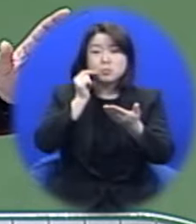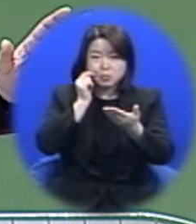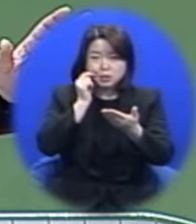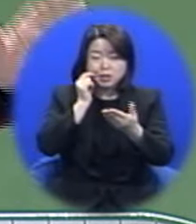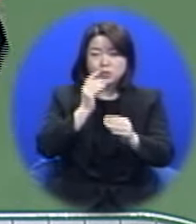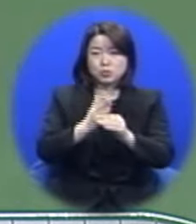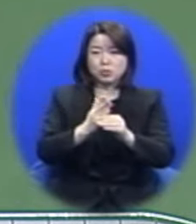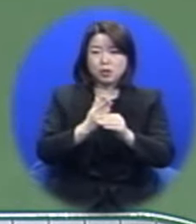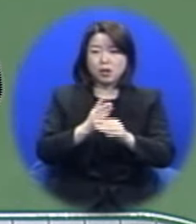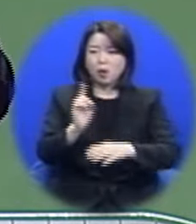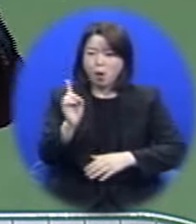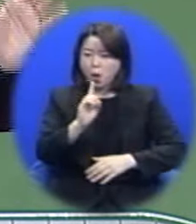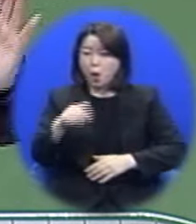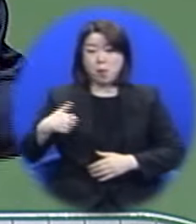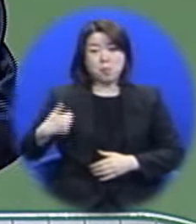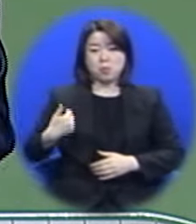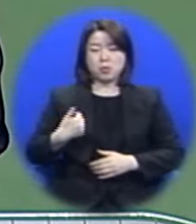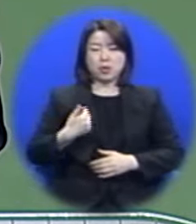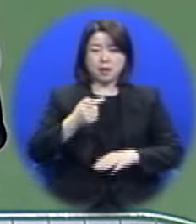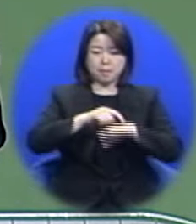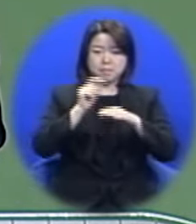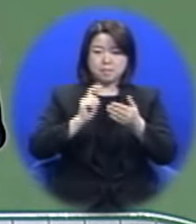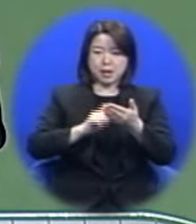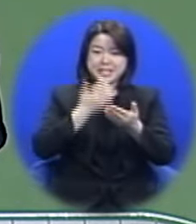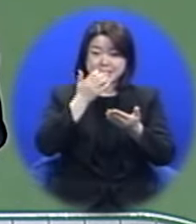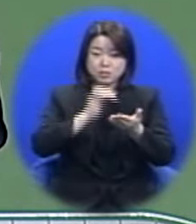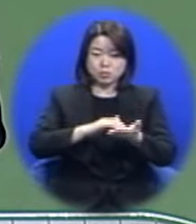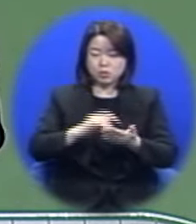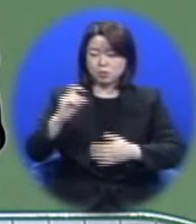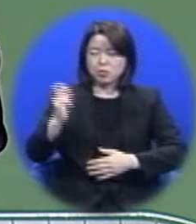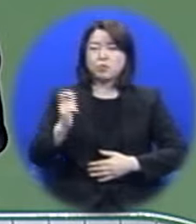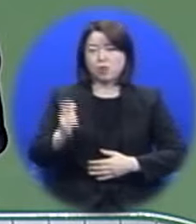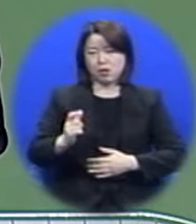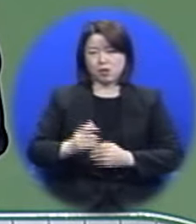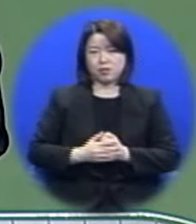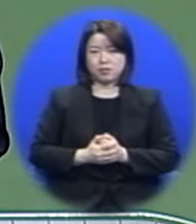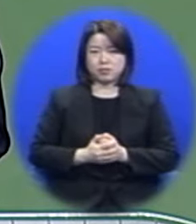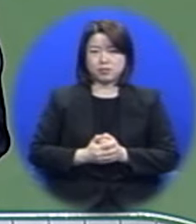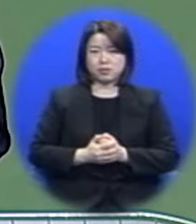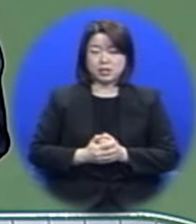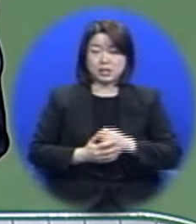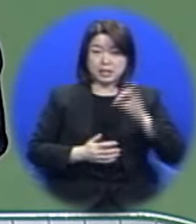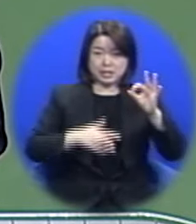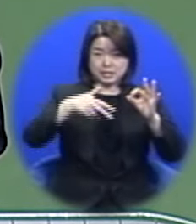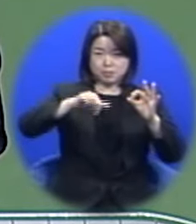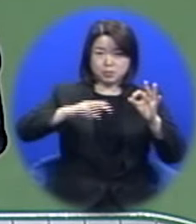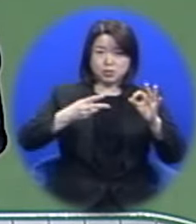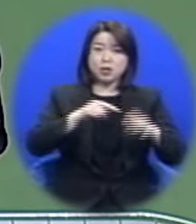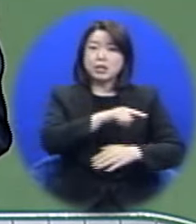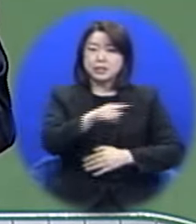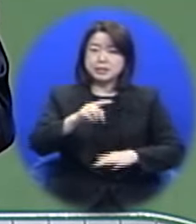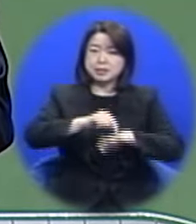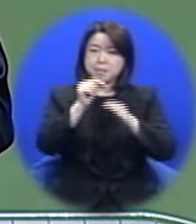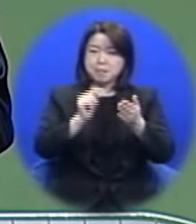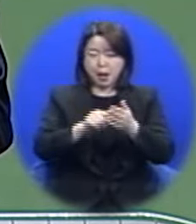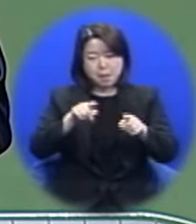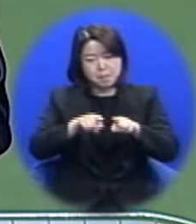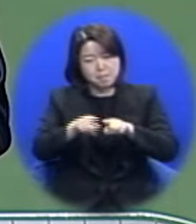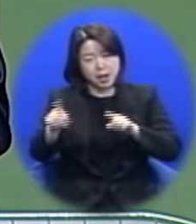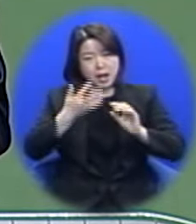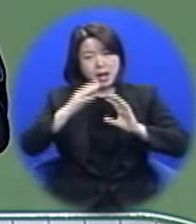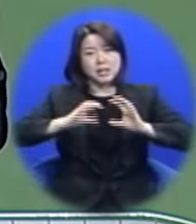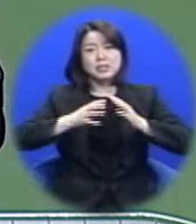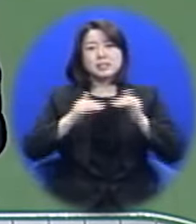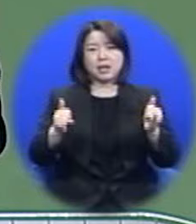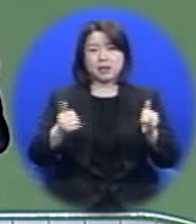돌덩어리처럼 굳어졌어요. 하나님이 그걸 아셨습니다. 10절에 그들은 마음이 빗나간 백성이요 나의 길을